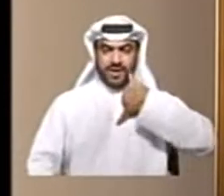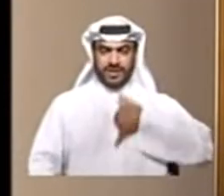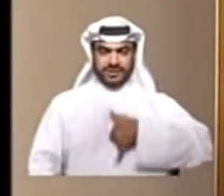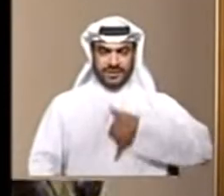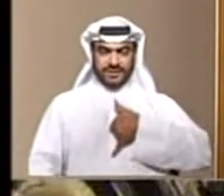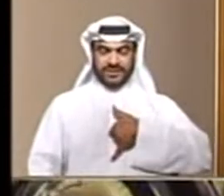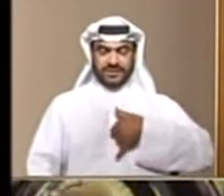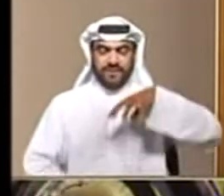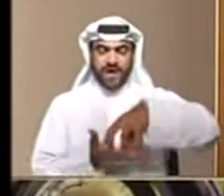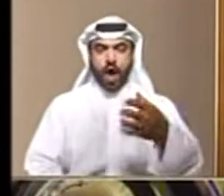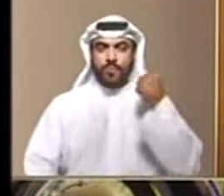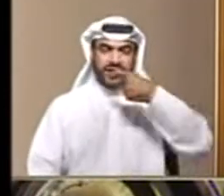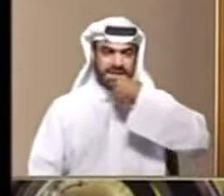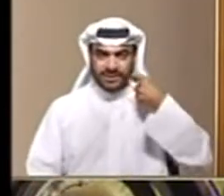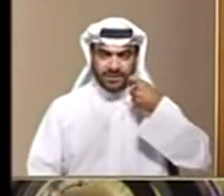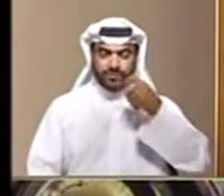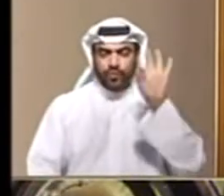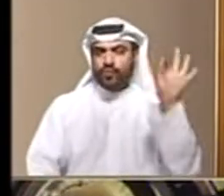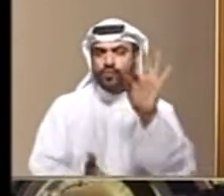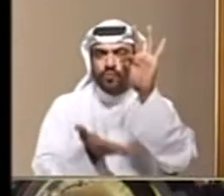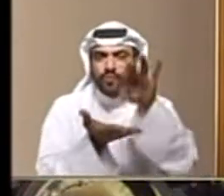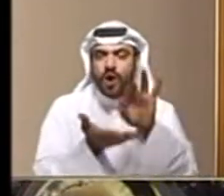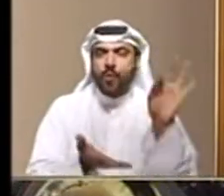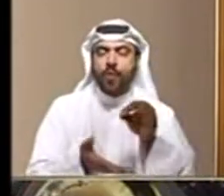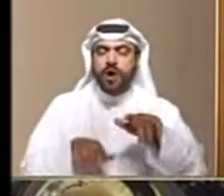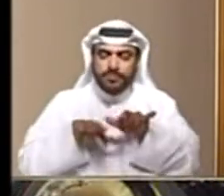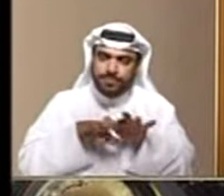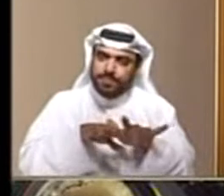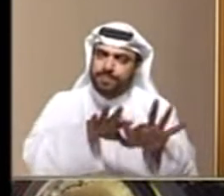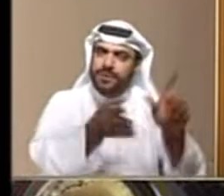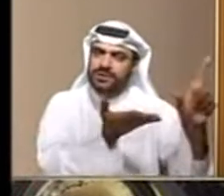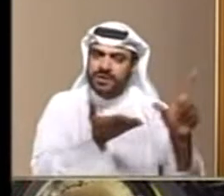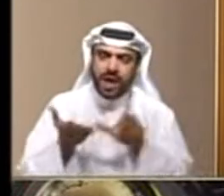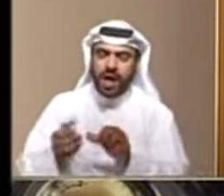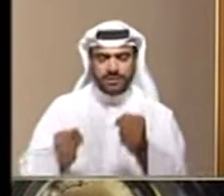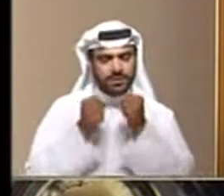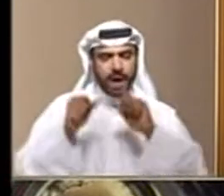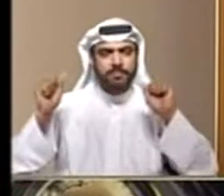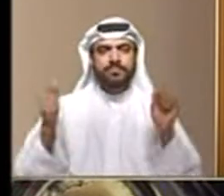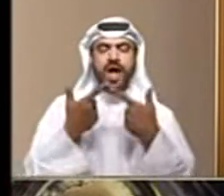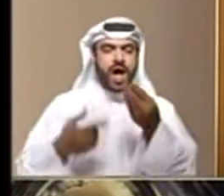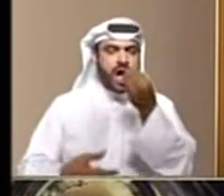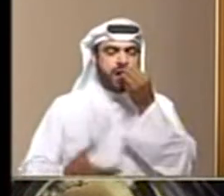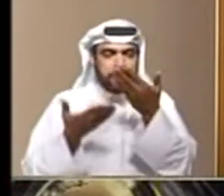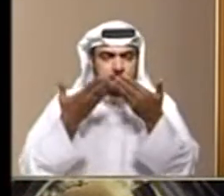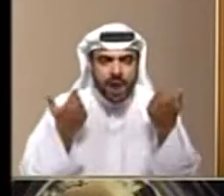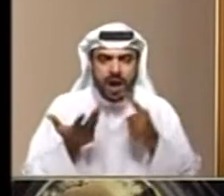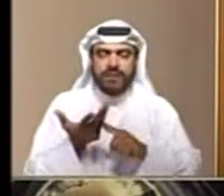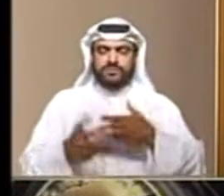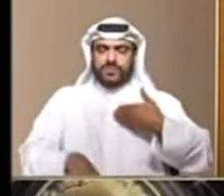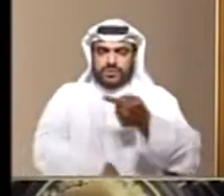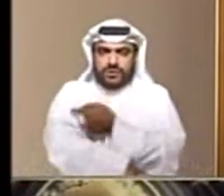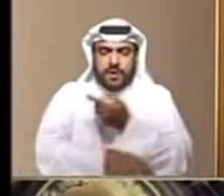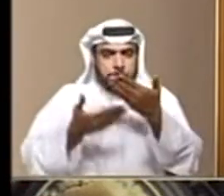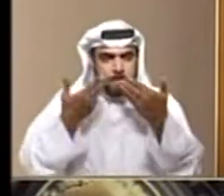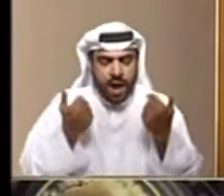الخوخة، تم استهداف النازحين والمتضررين المتواجدين في مديرية الخوخة ضمن الحملة